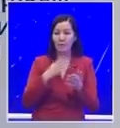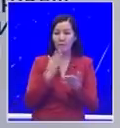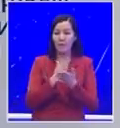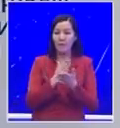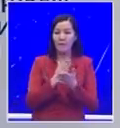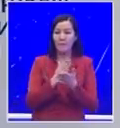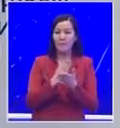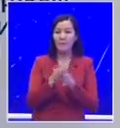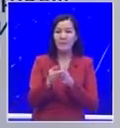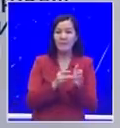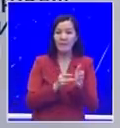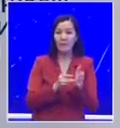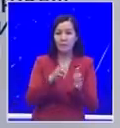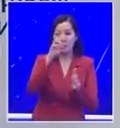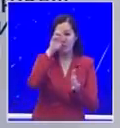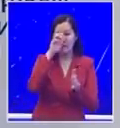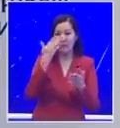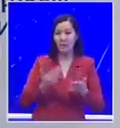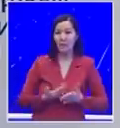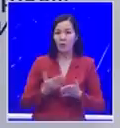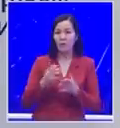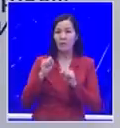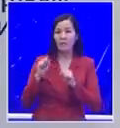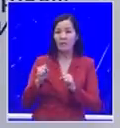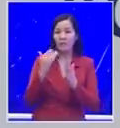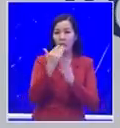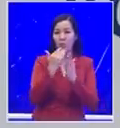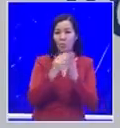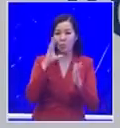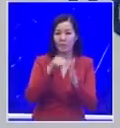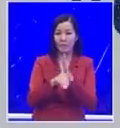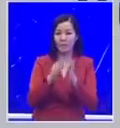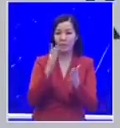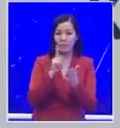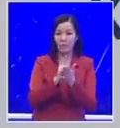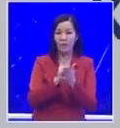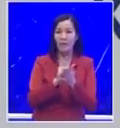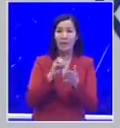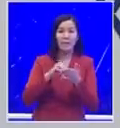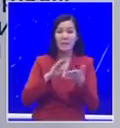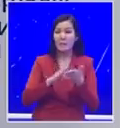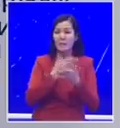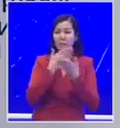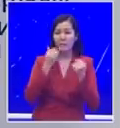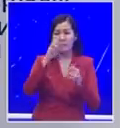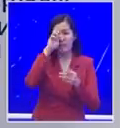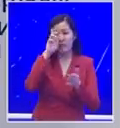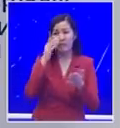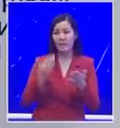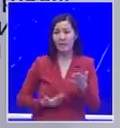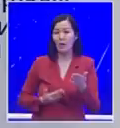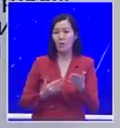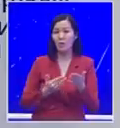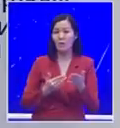олар автоматты түрде мемлекеттік әлеуметтік сақтандыру қорына қатысушылар есептеледі. Ешқай жерде тіркелмесе, ешқандай мемлекеттік әлеуметтік сақтандыру қорына